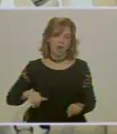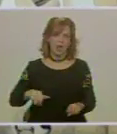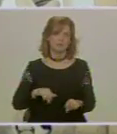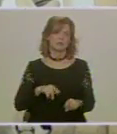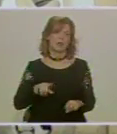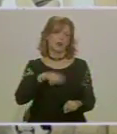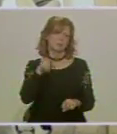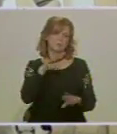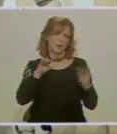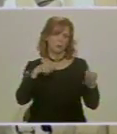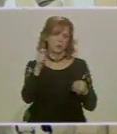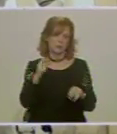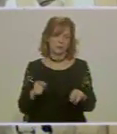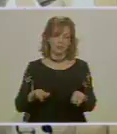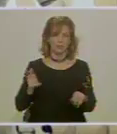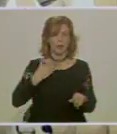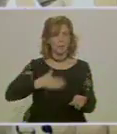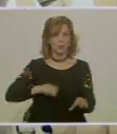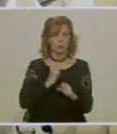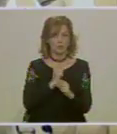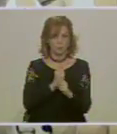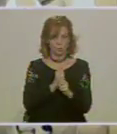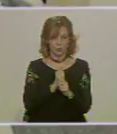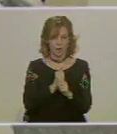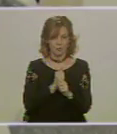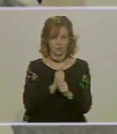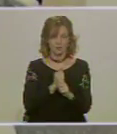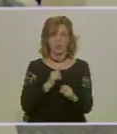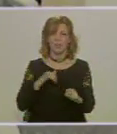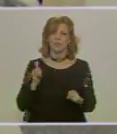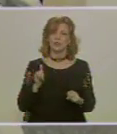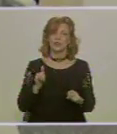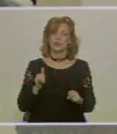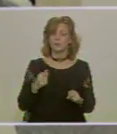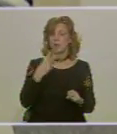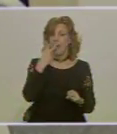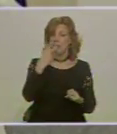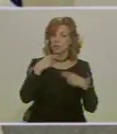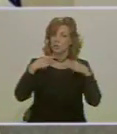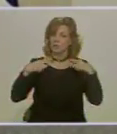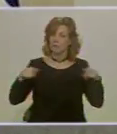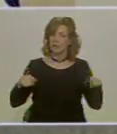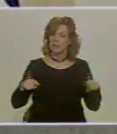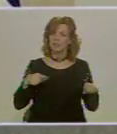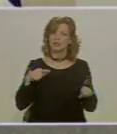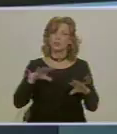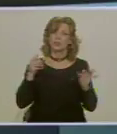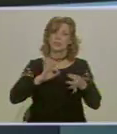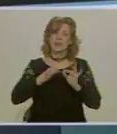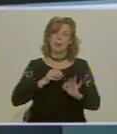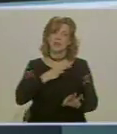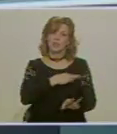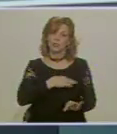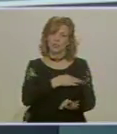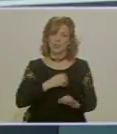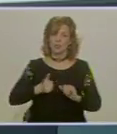determinarea acestor popoare de a munci și de a face lucrurile așa cum îi se cere l-a făcut să privească diferit partea de inginerie și automatică. Anii au